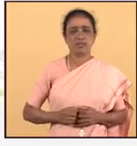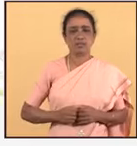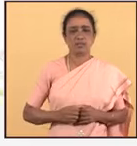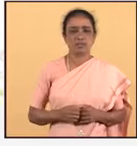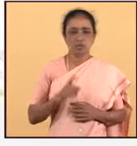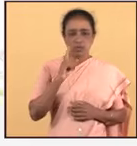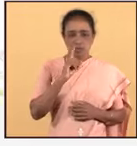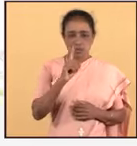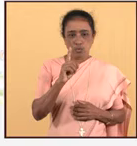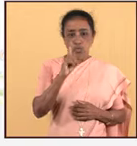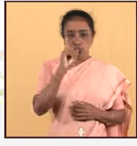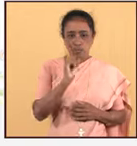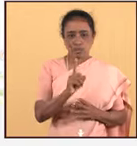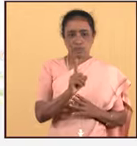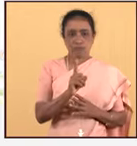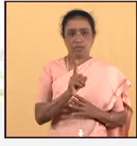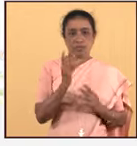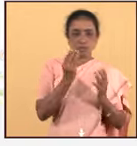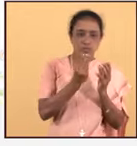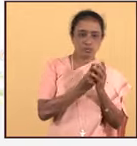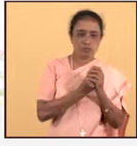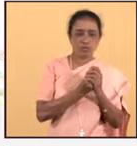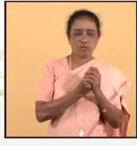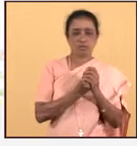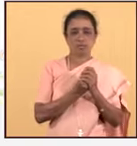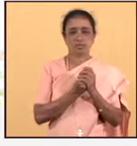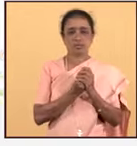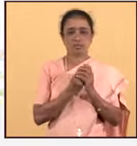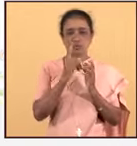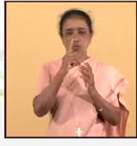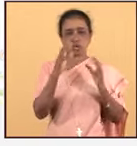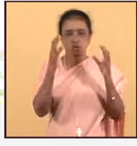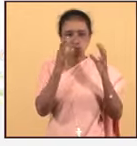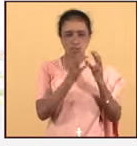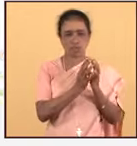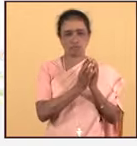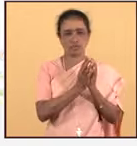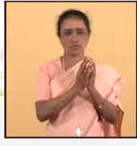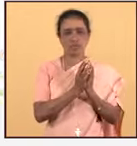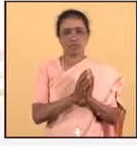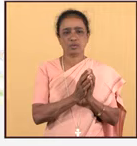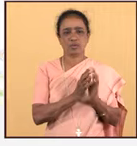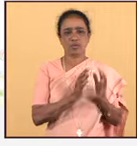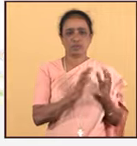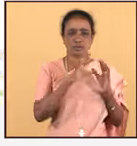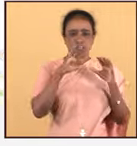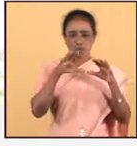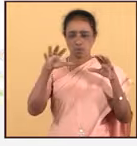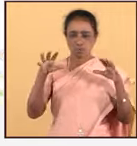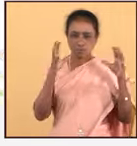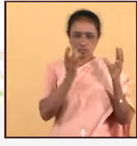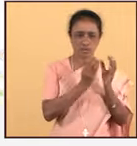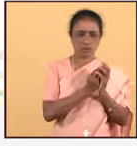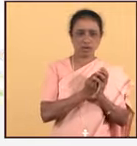என்ன அப்படின்னா, ஒரு சமயம் சார்ந்த குழு, அப்போ ஒரு சார்ந்த குழுனா ஒரு செட் ஆஃப் பீப்புள்னு வச்சுக்கோங்க, ஒரு